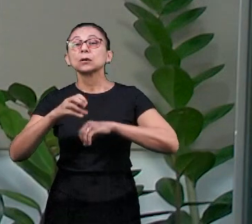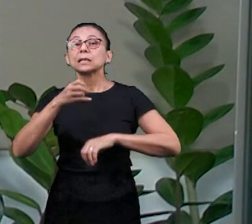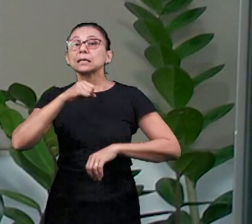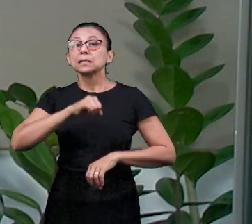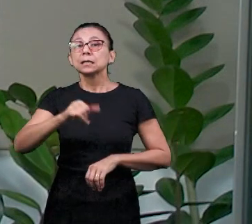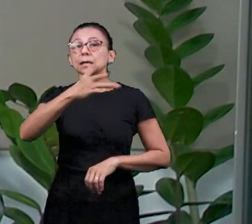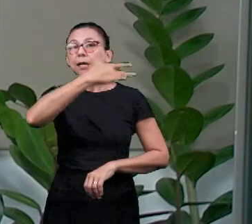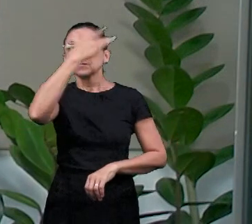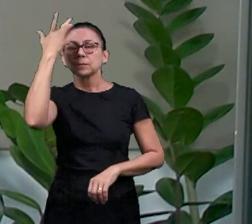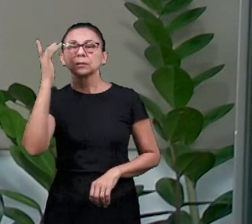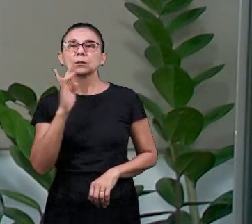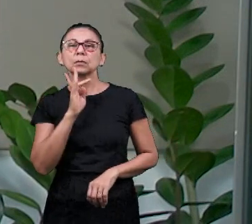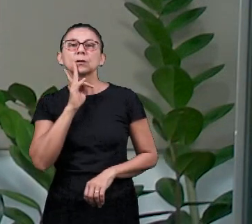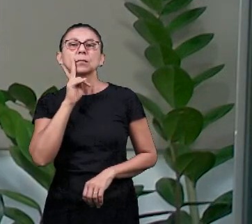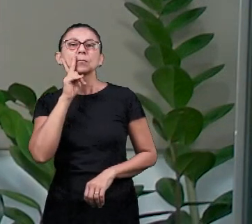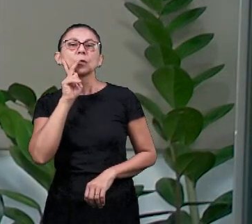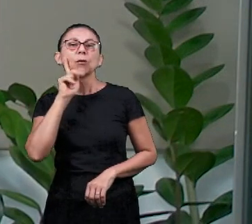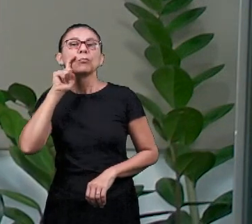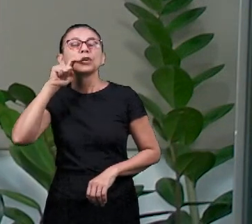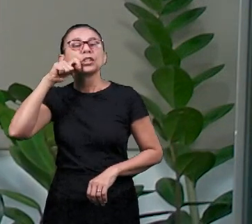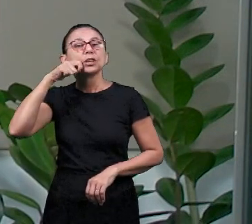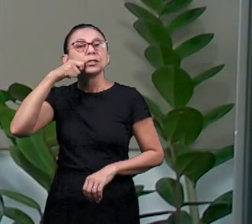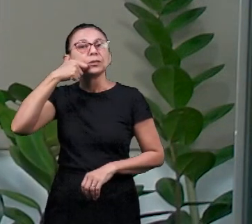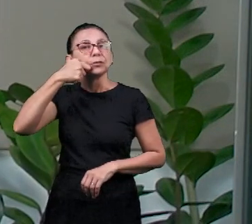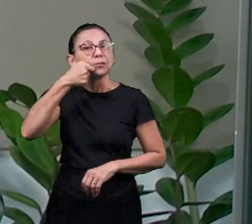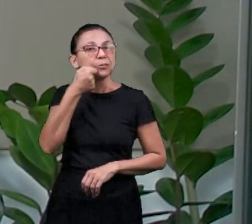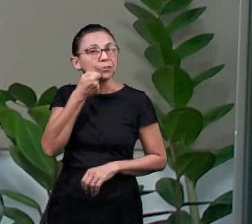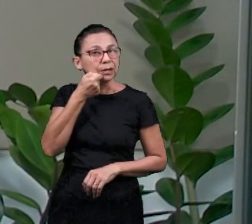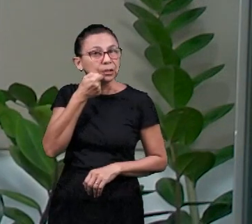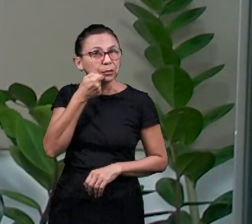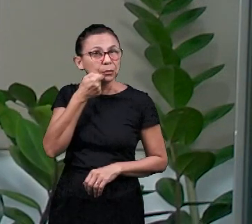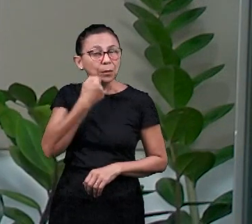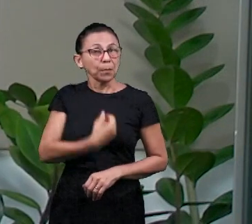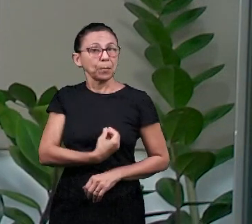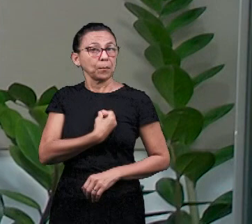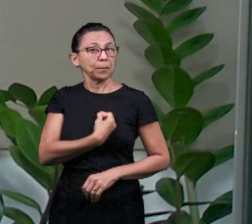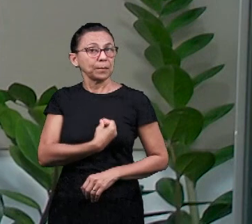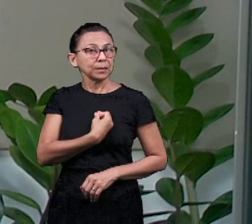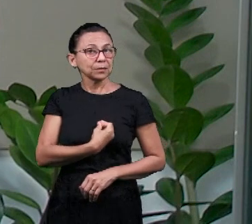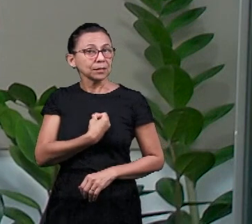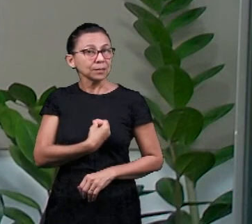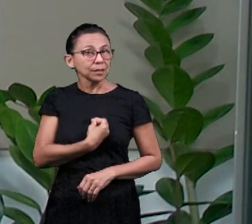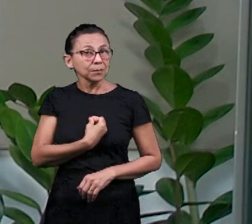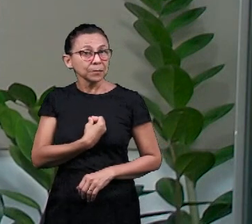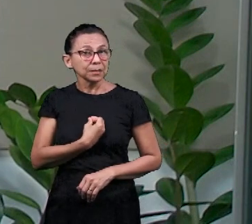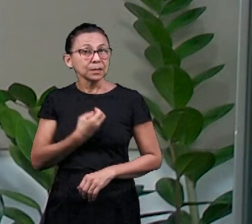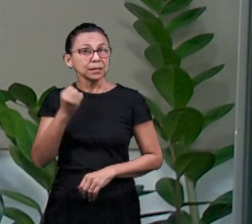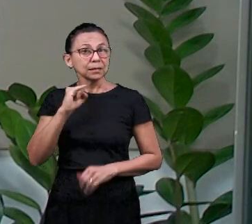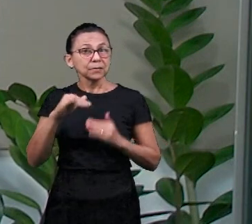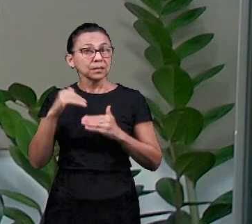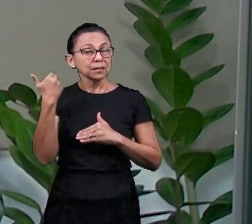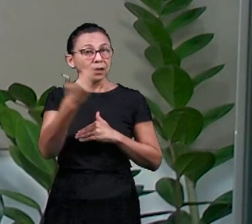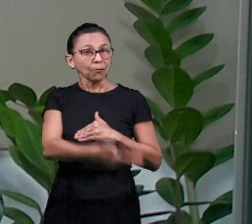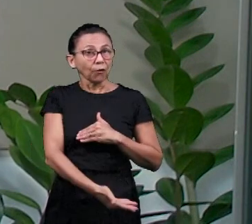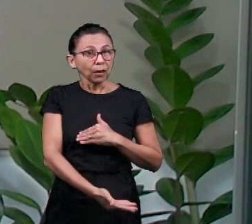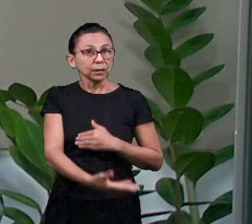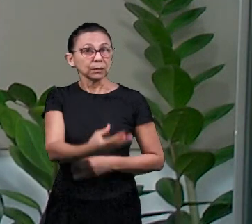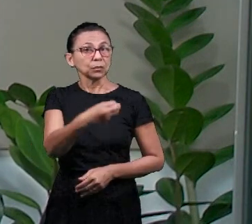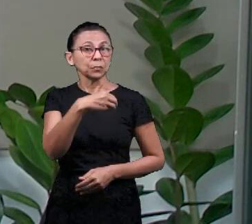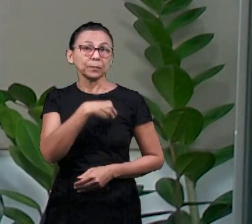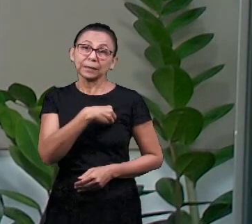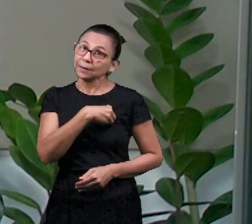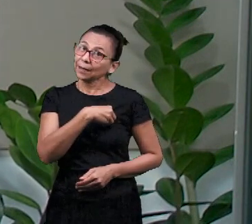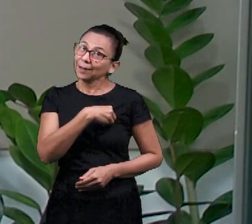où est le corps, où est le corps, c'est où le Saint-Esprit se trouve, où le Saint-Esprit oriente. Et le Saint-Esprit n'admet pas